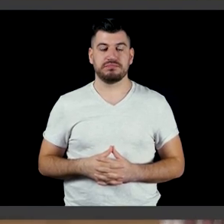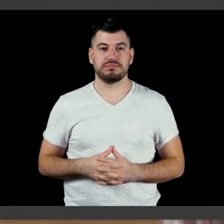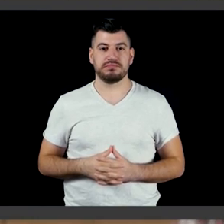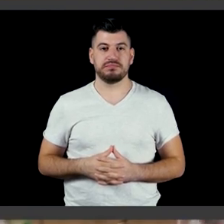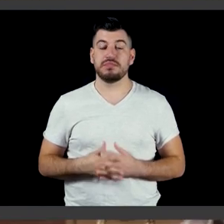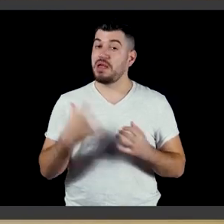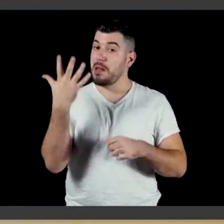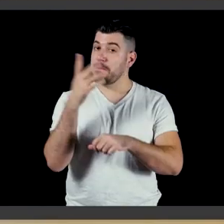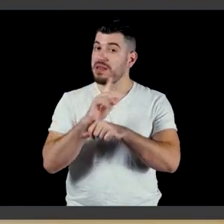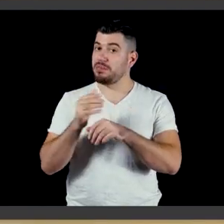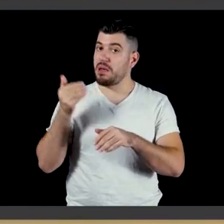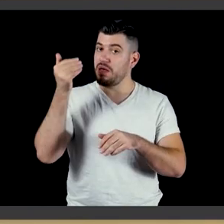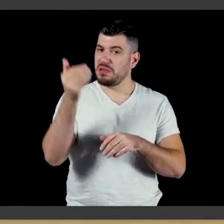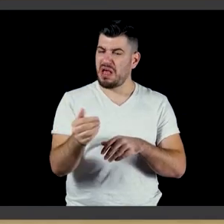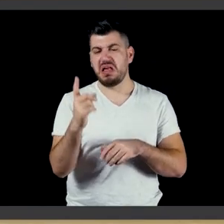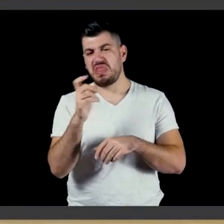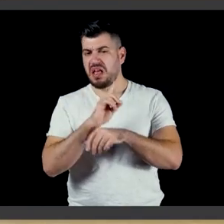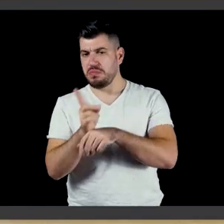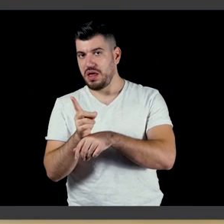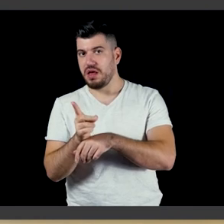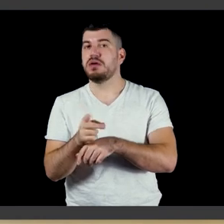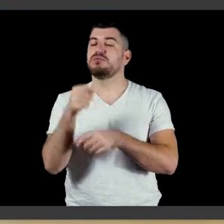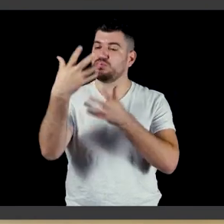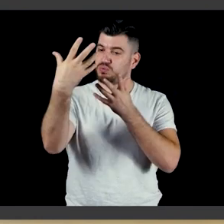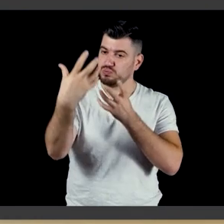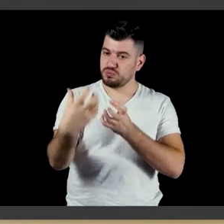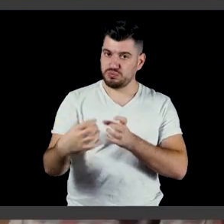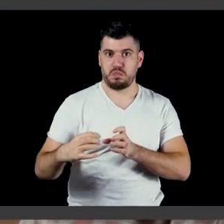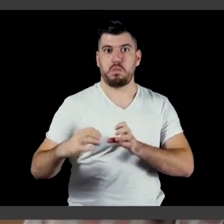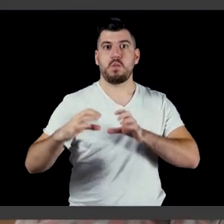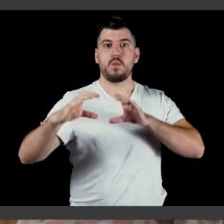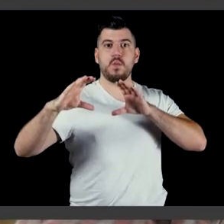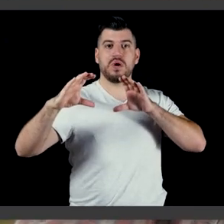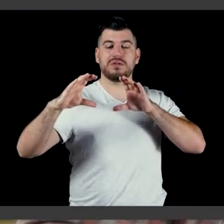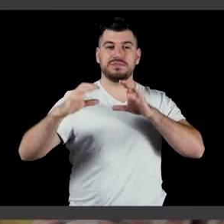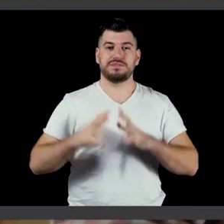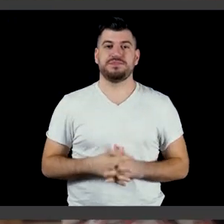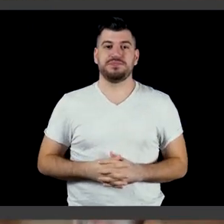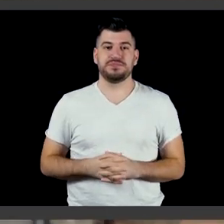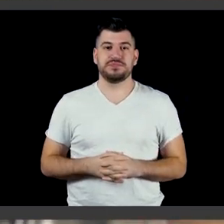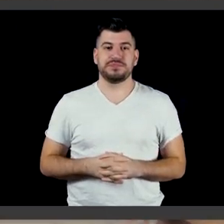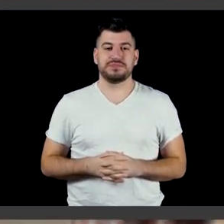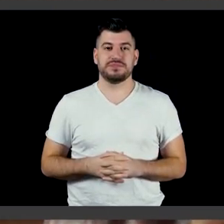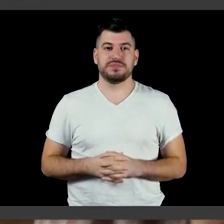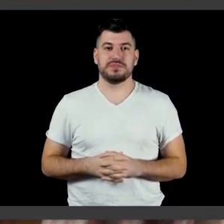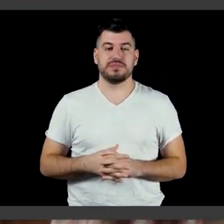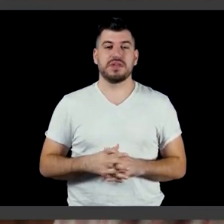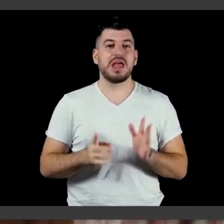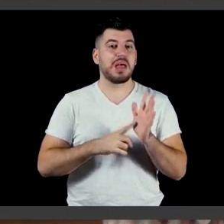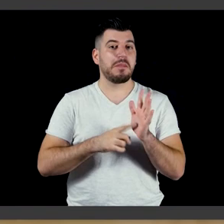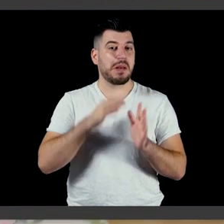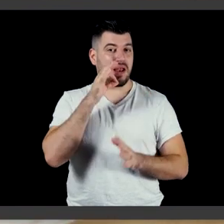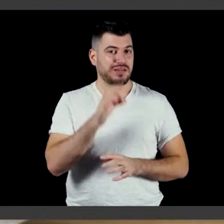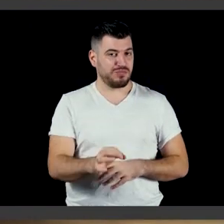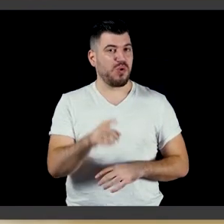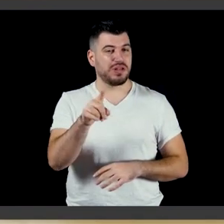Λοιπόν, μετά από 5 λεπτάκια, 10, έχει φουσκώσει, έχει τραβήξει πορτοκαλόπιτα όλο το σιρόπι. Να σας πω ότι θα είναι